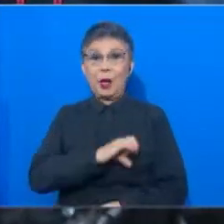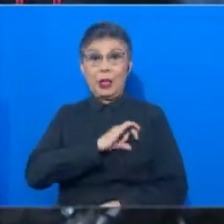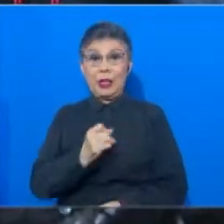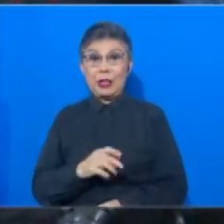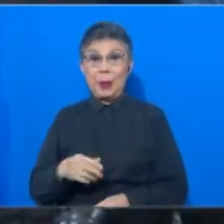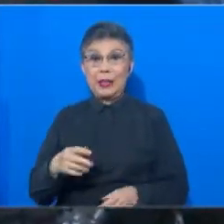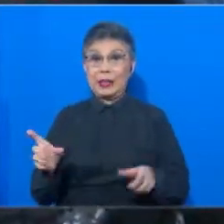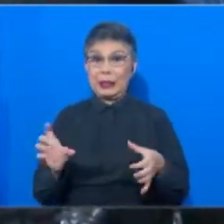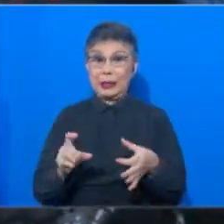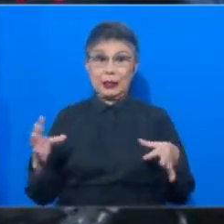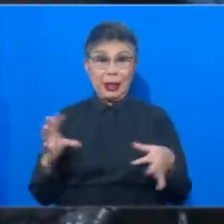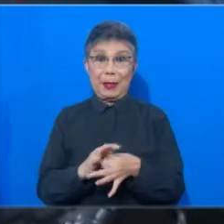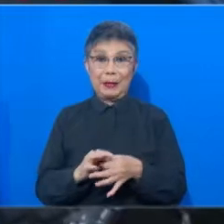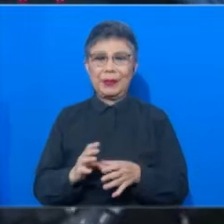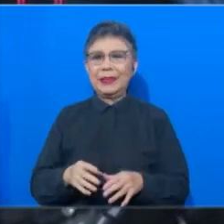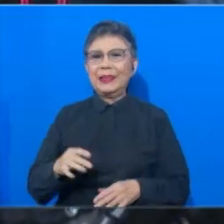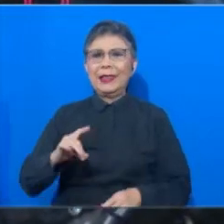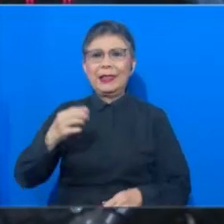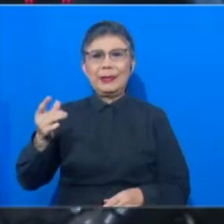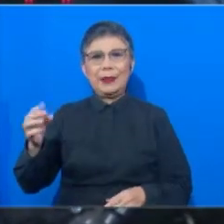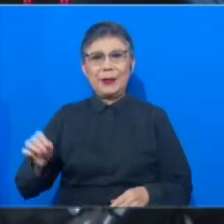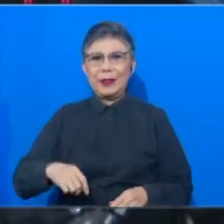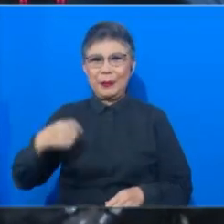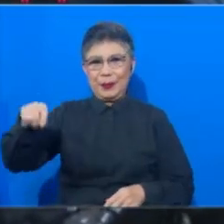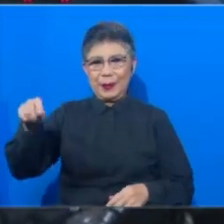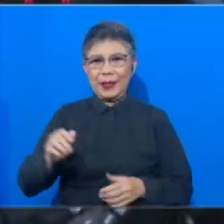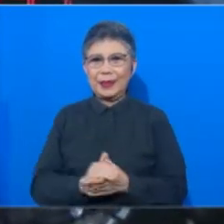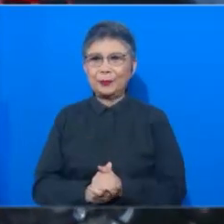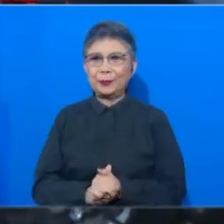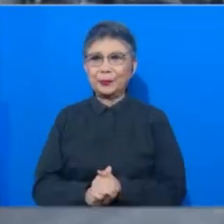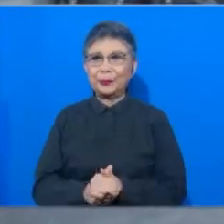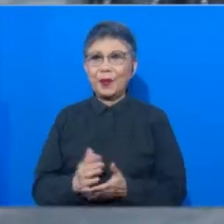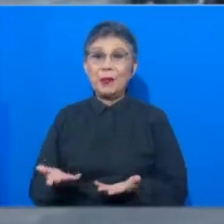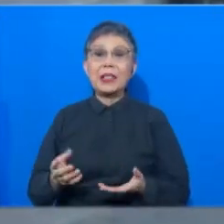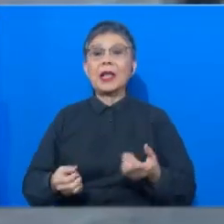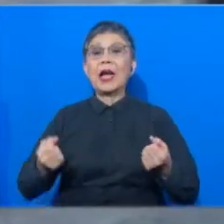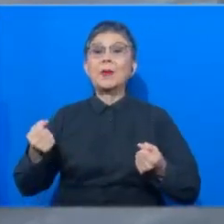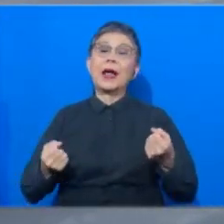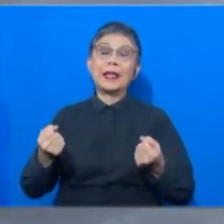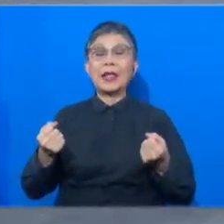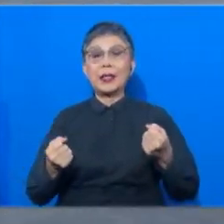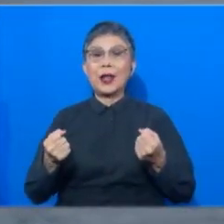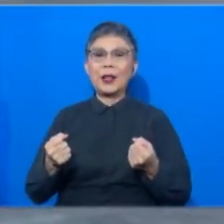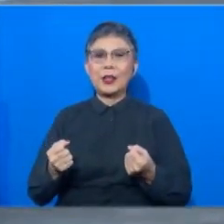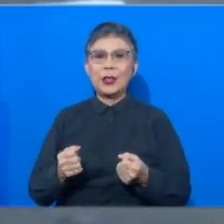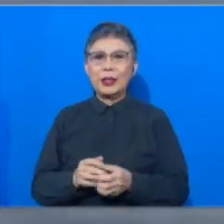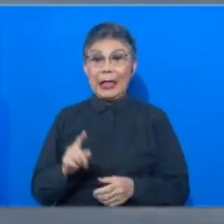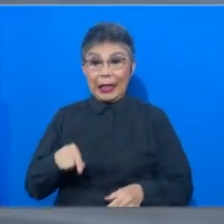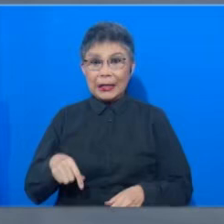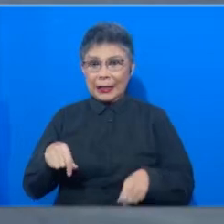Ada yang berbeda dengan kunjungan kerja Presiden Jokowi kali ini. Jika biasanya menggunakan rangkaian panjang kendaraan roda